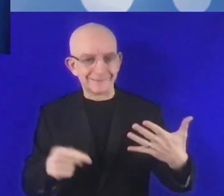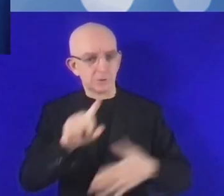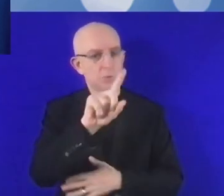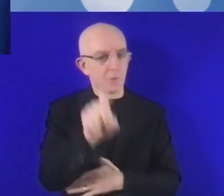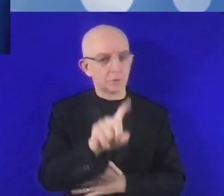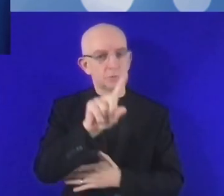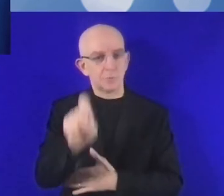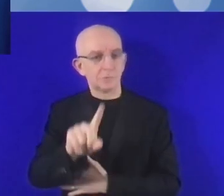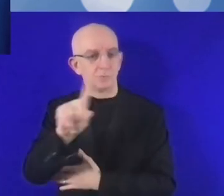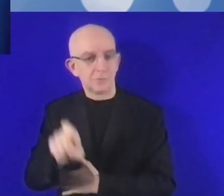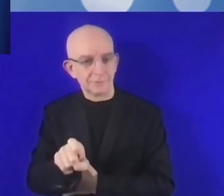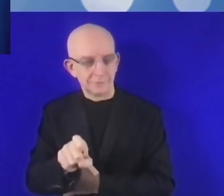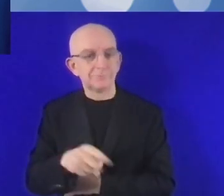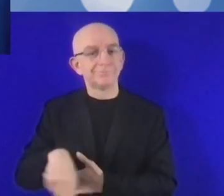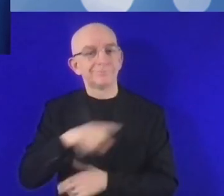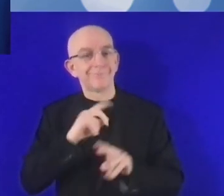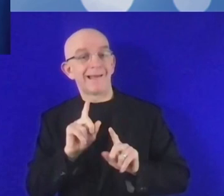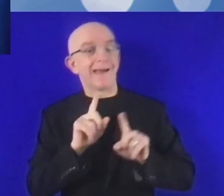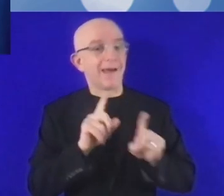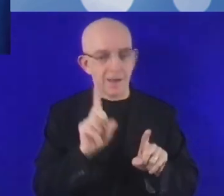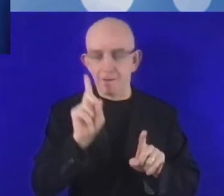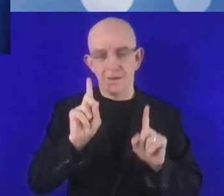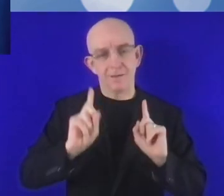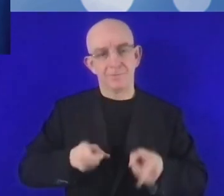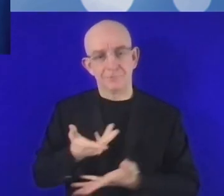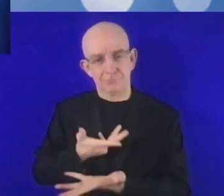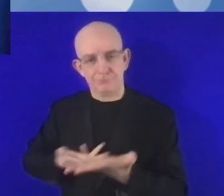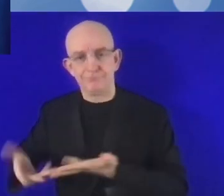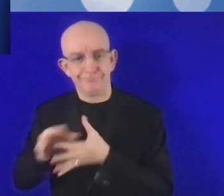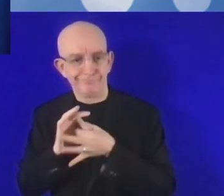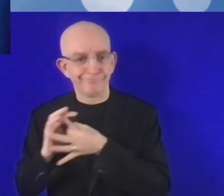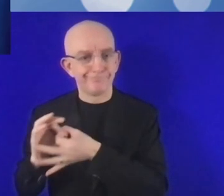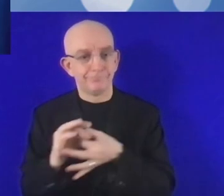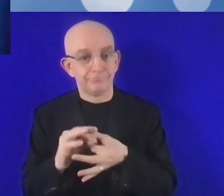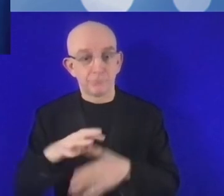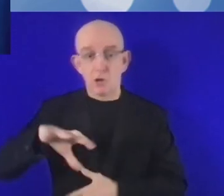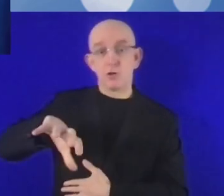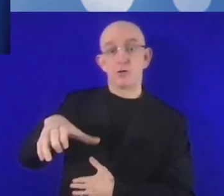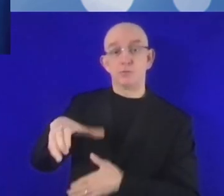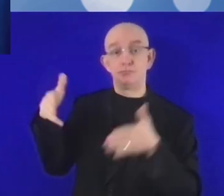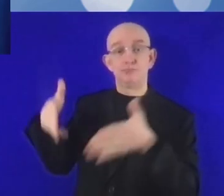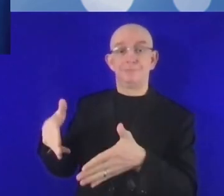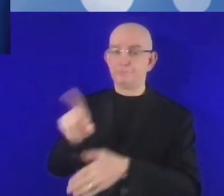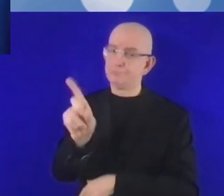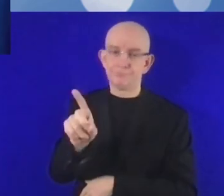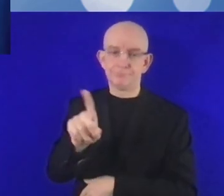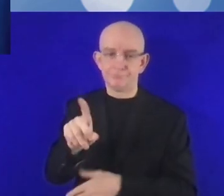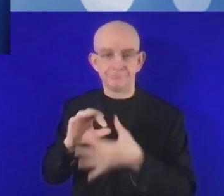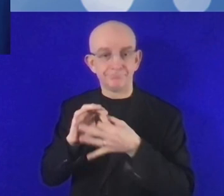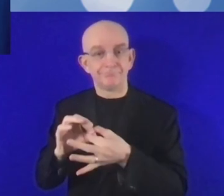Ответы на эти вопросы нам придется найти совместно не на уровне отдельной страны, региона или